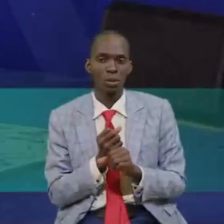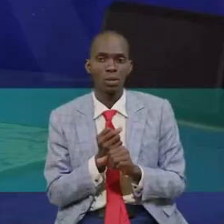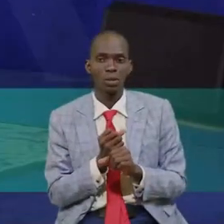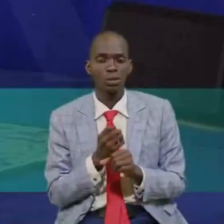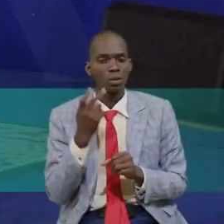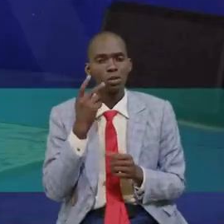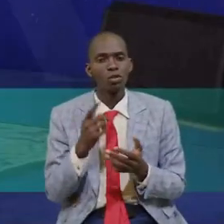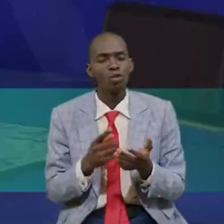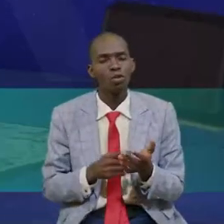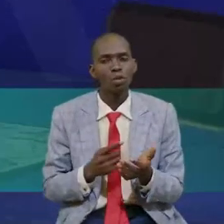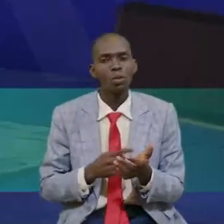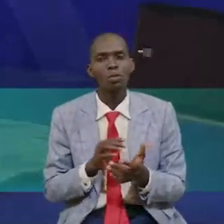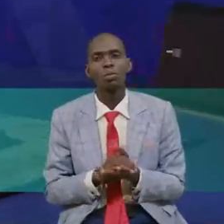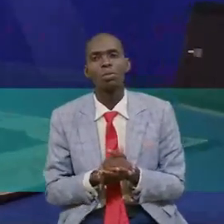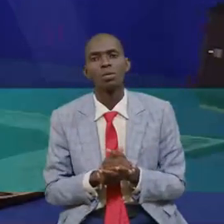parfois,